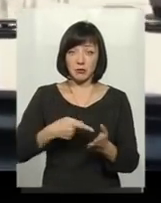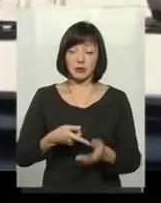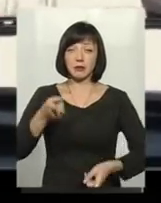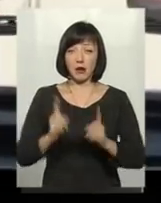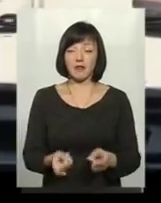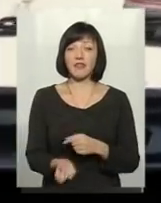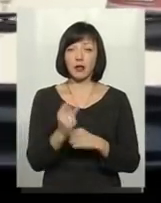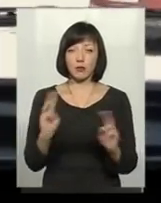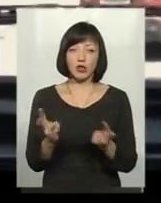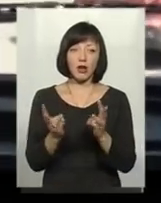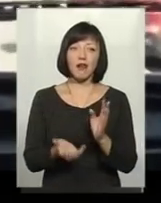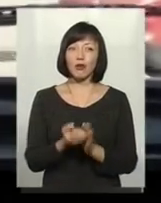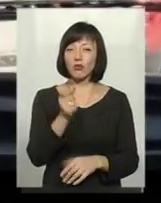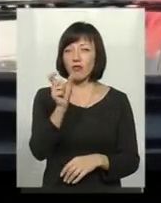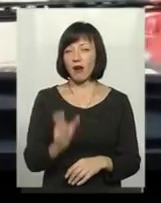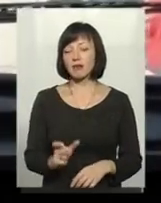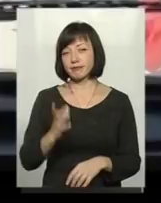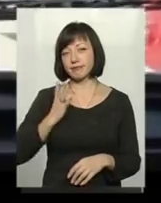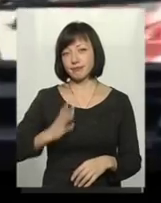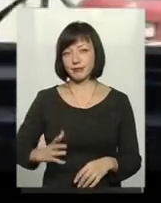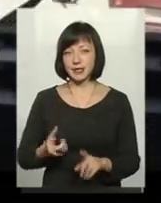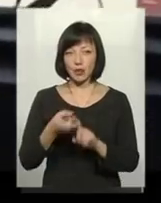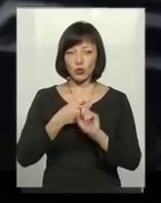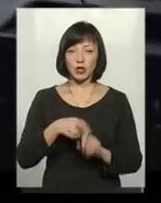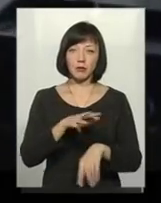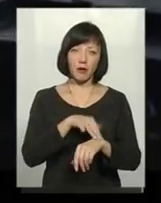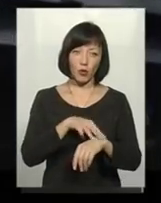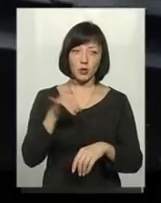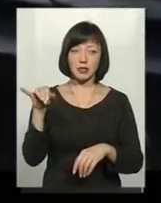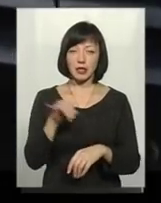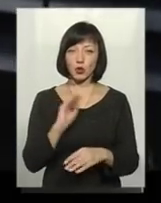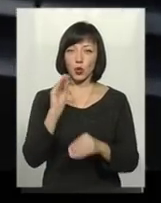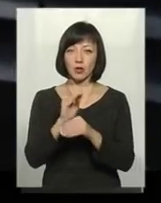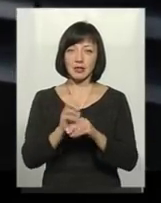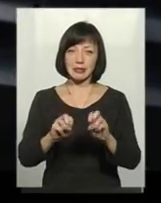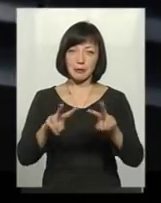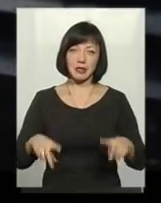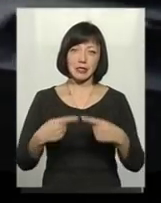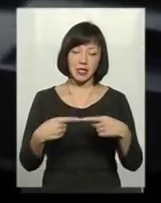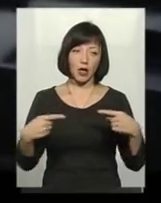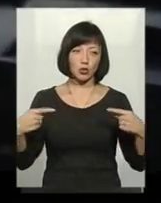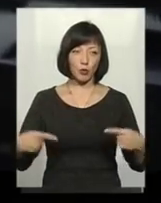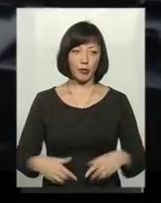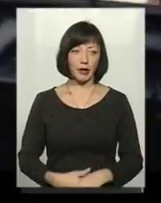виникла пожежа, рятувальникам довелося б залучати і правоохоронців, і додаткові спецзасоби.